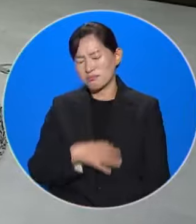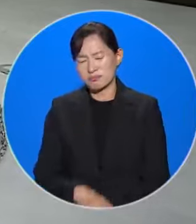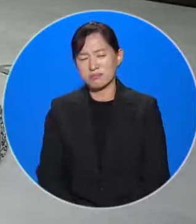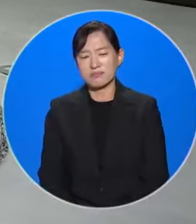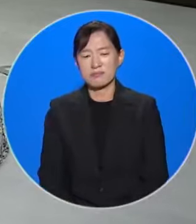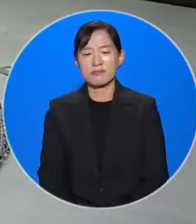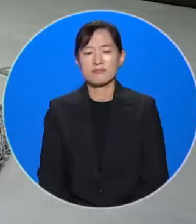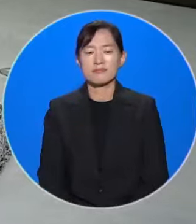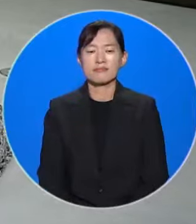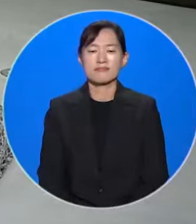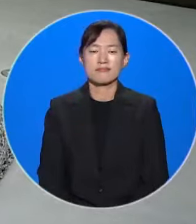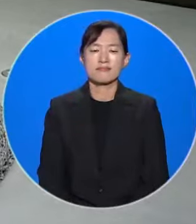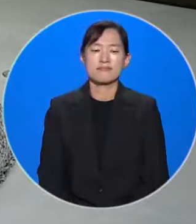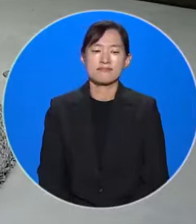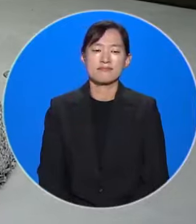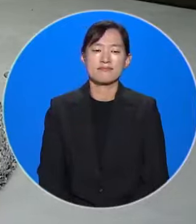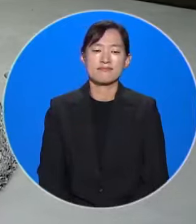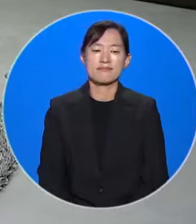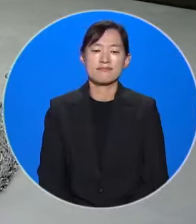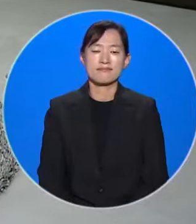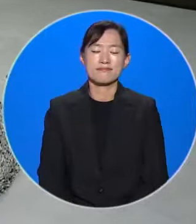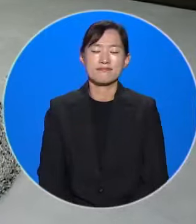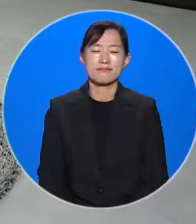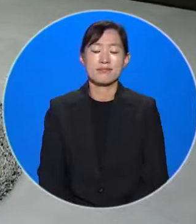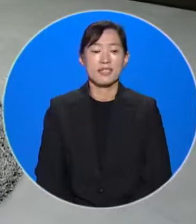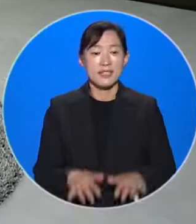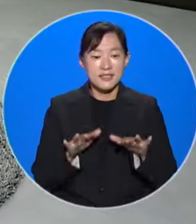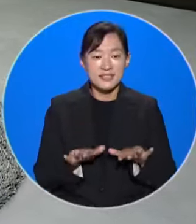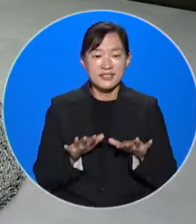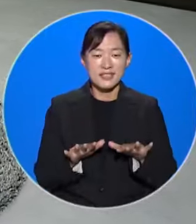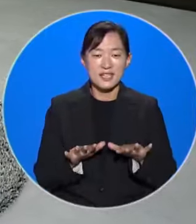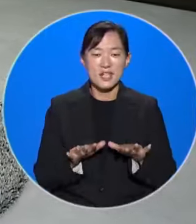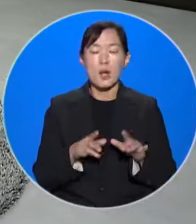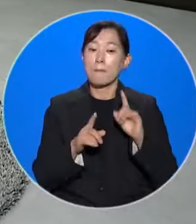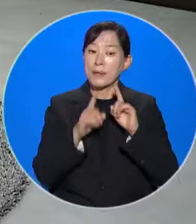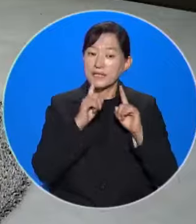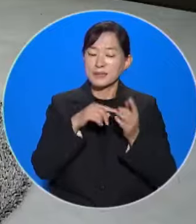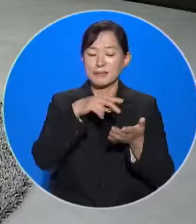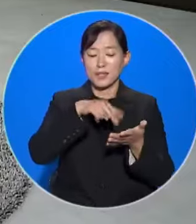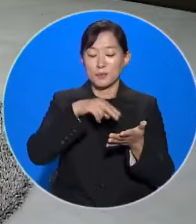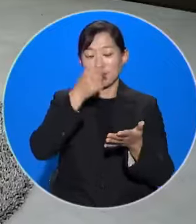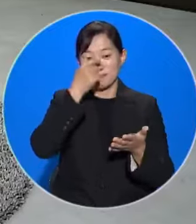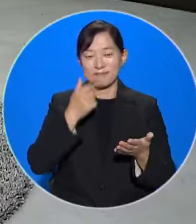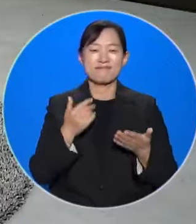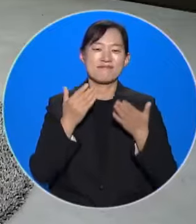힘드세요? 네. 그래요. 그러면 우리 이 시간 말씀 네. 읽고 제가